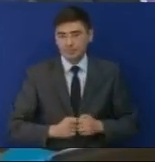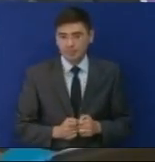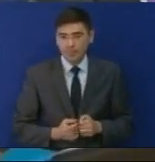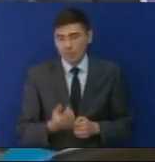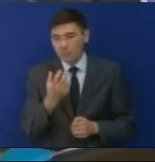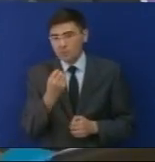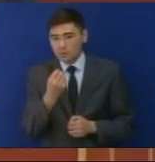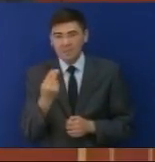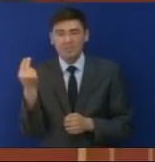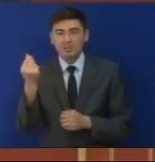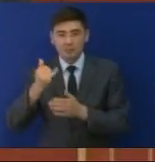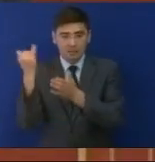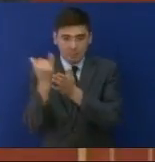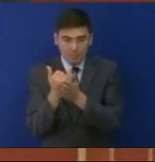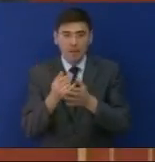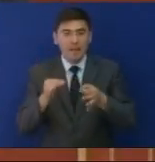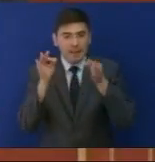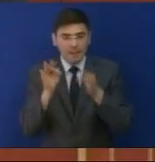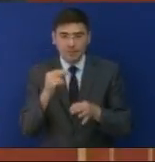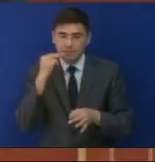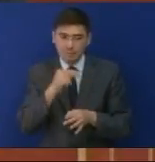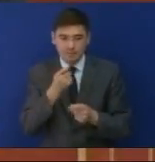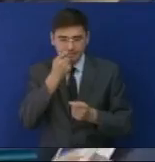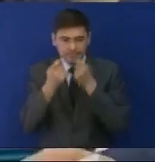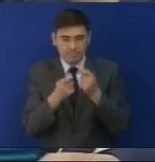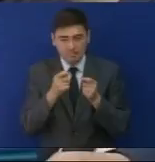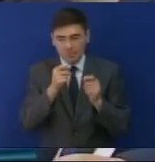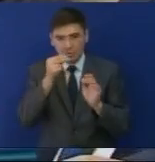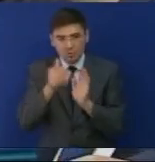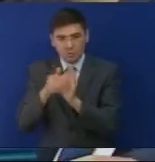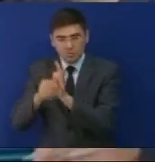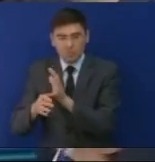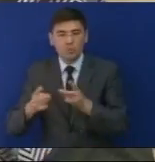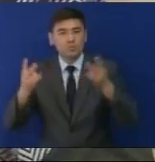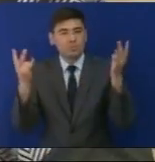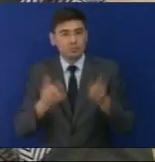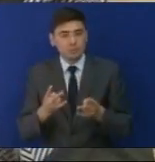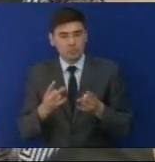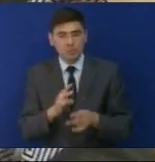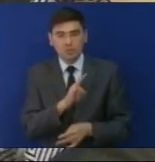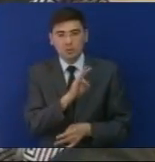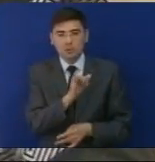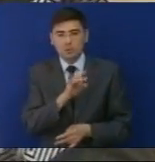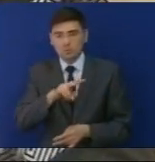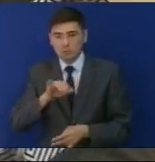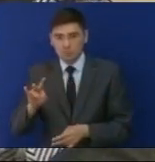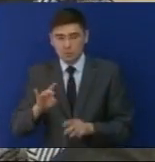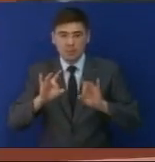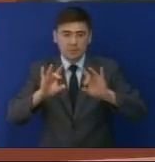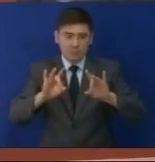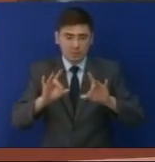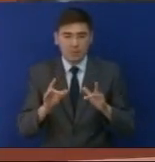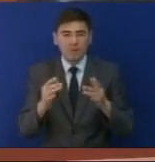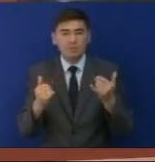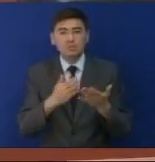эффективности использования выделенных средств и проанализировать достигнутые результаты. Подводя же итоги работы палаты в 4-й сессии, Нурлан Нигматуллин подчеркнул, что депутаты в